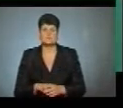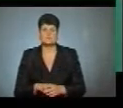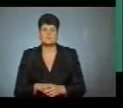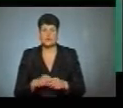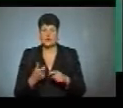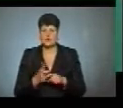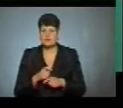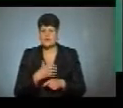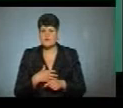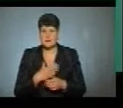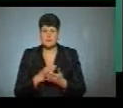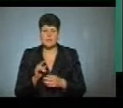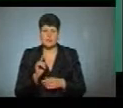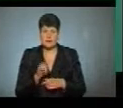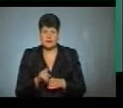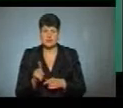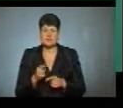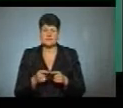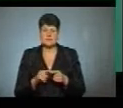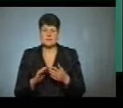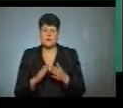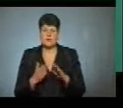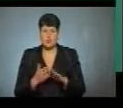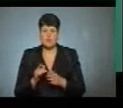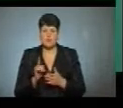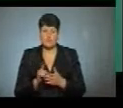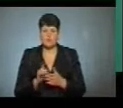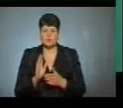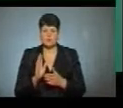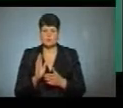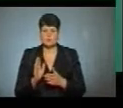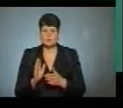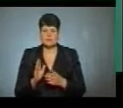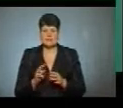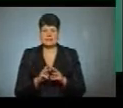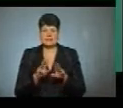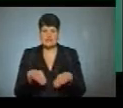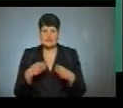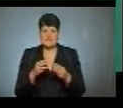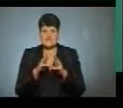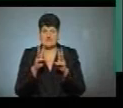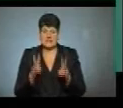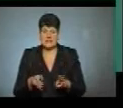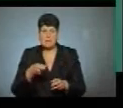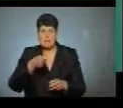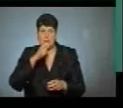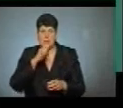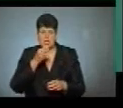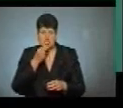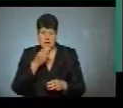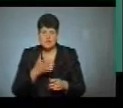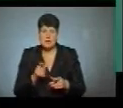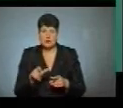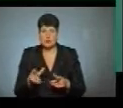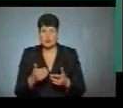дуже важливим є те, що в цих умовах повинно надаватися святе причастя. Також люди, які хочуть отримати